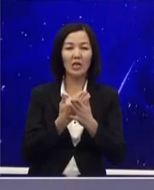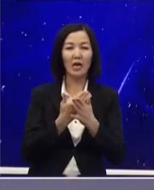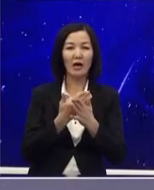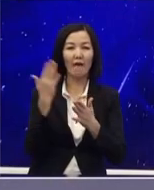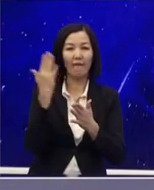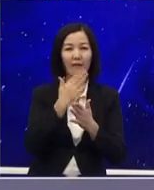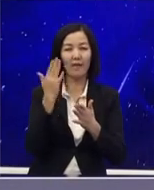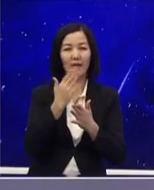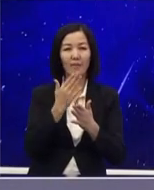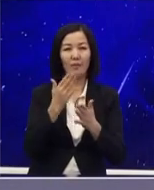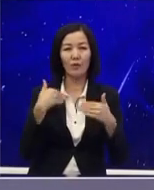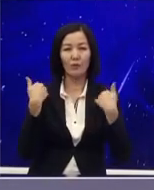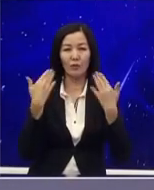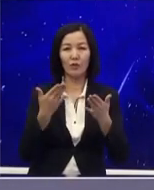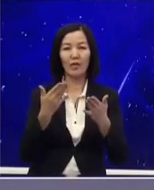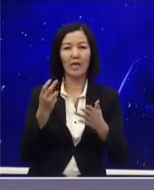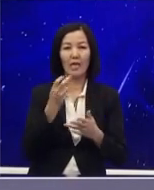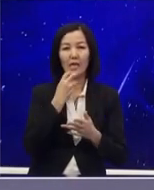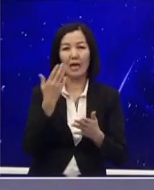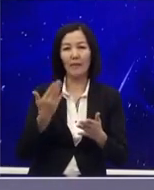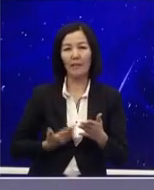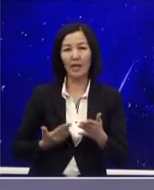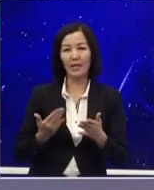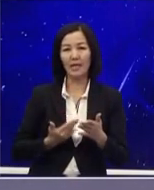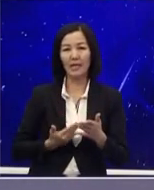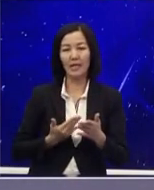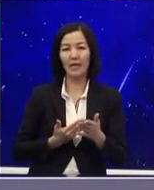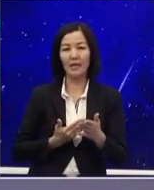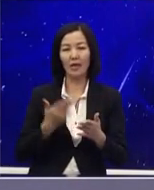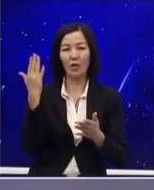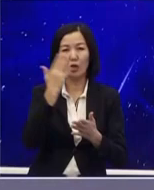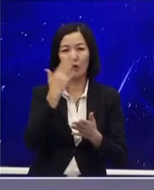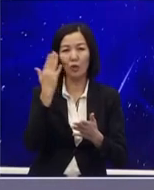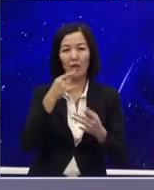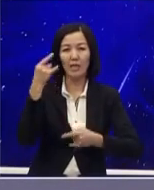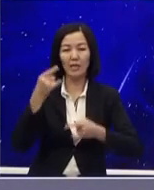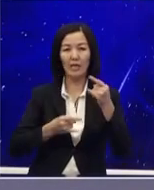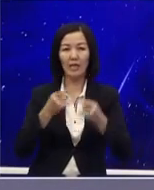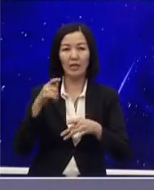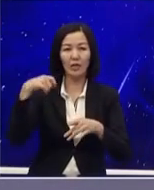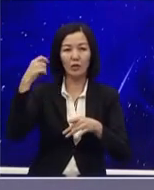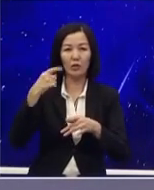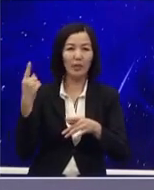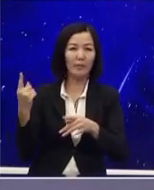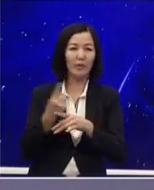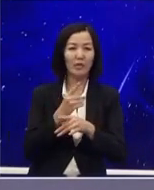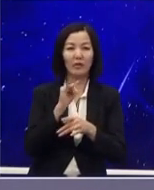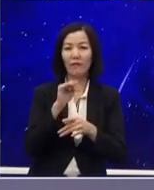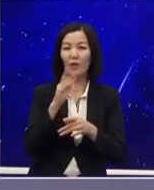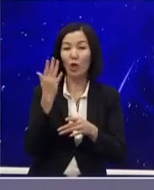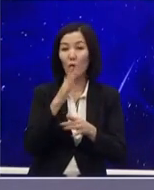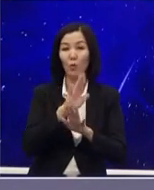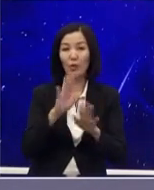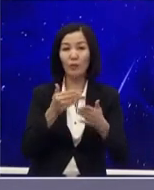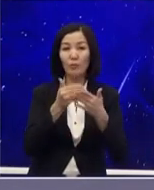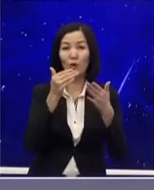сериал көрерменге жол тартады. Комедия жанрындағы қысқа метражды туынды телеарнада түсірілген бірінші фильм емес.